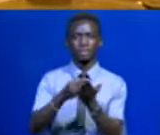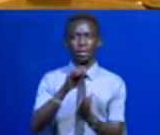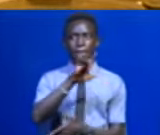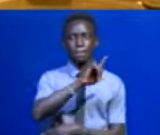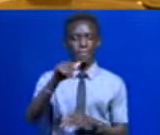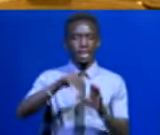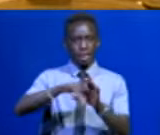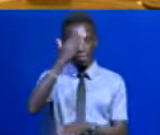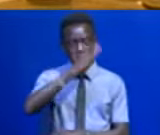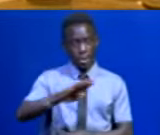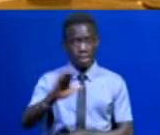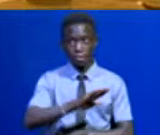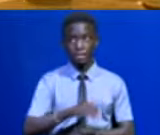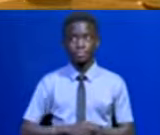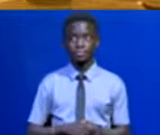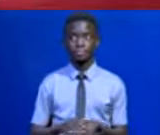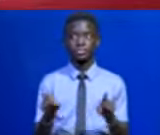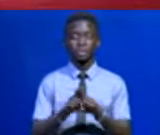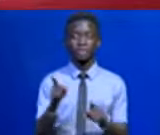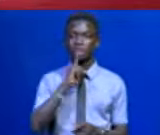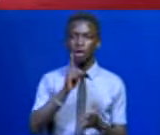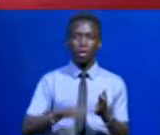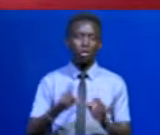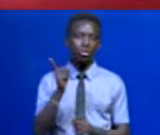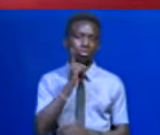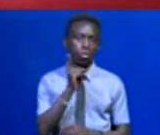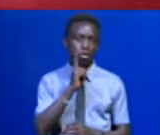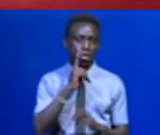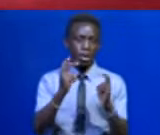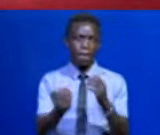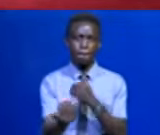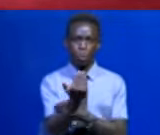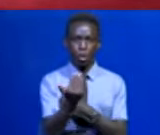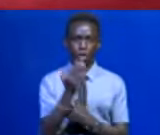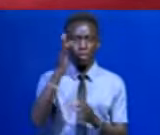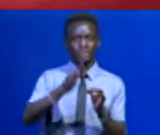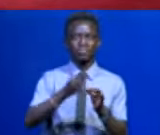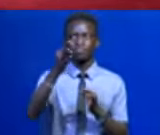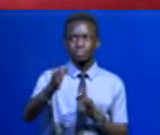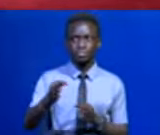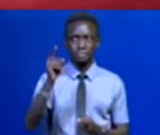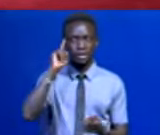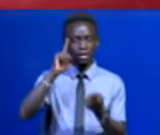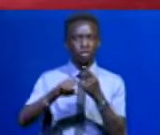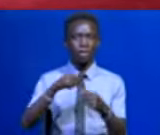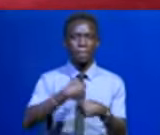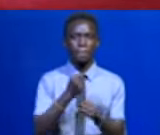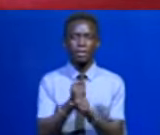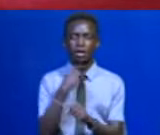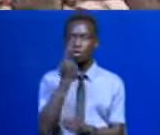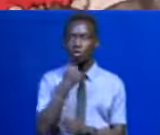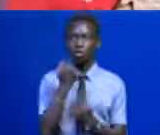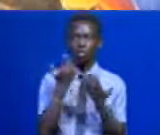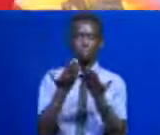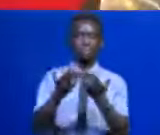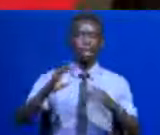kijiri, bunge limeahirisha kikao cha kesho asubuhi kutoa nafasi kwa wabunge kuhudhuria hafla ya maombi ya